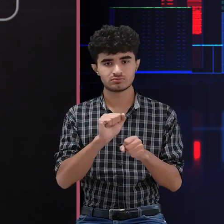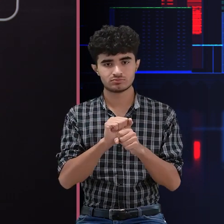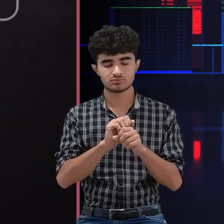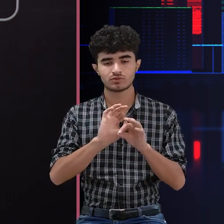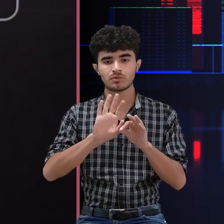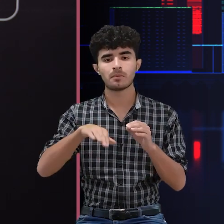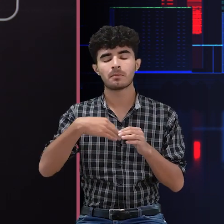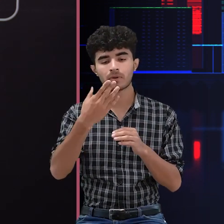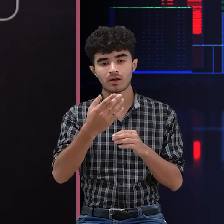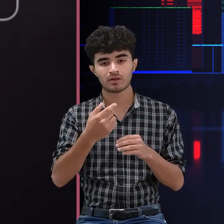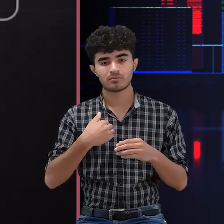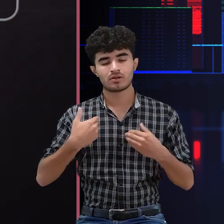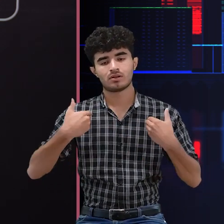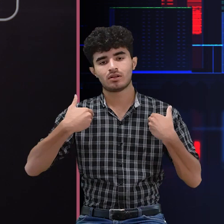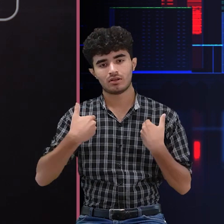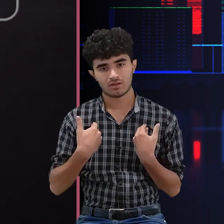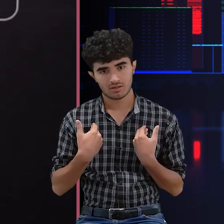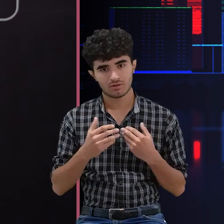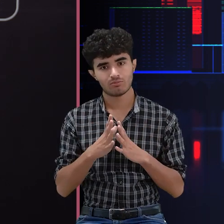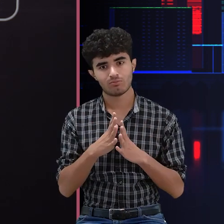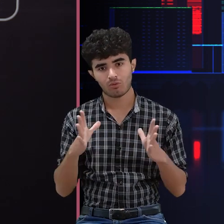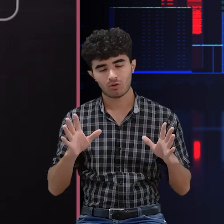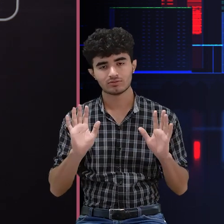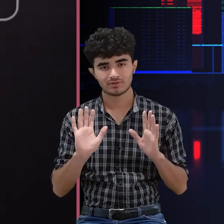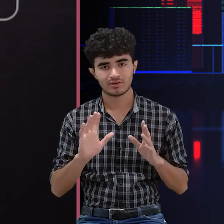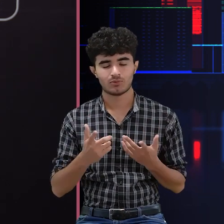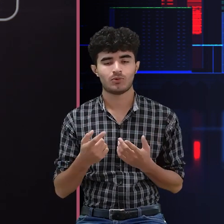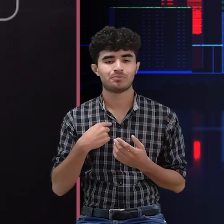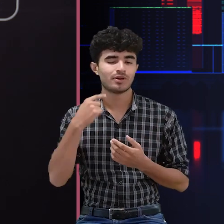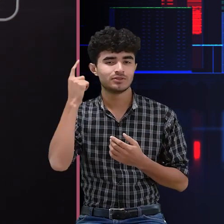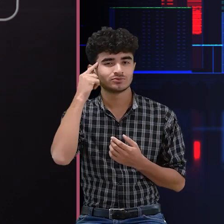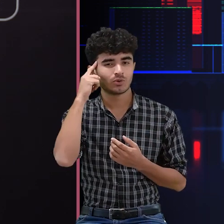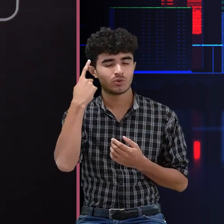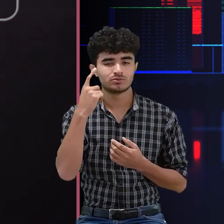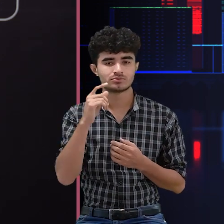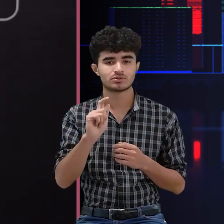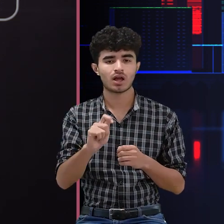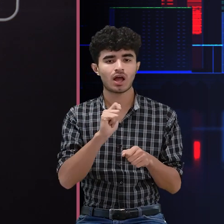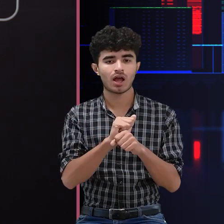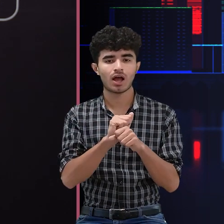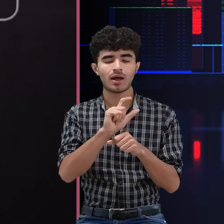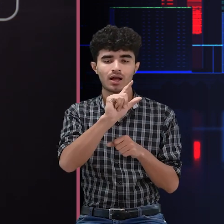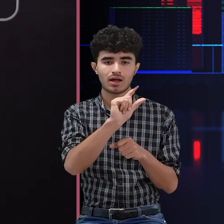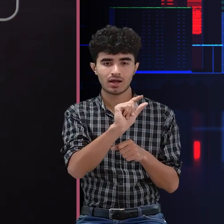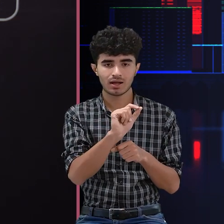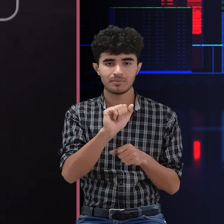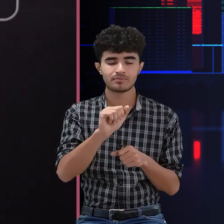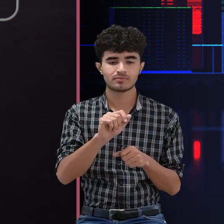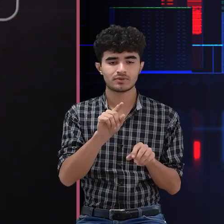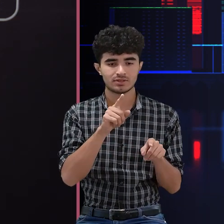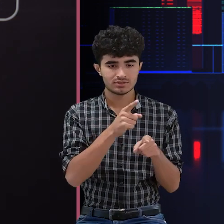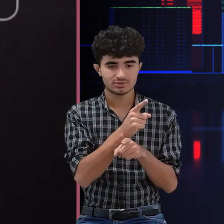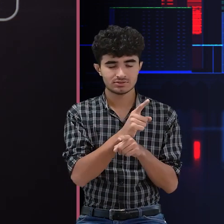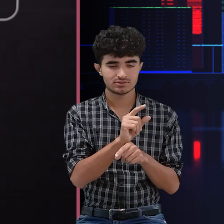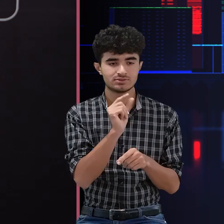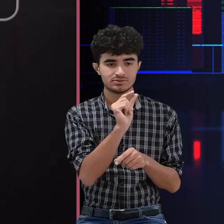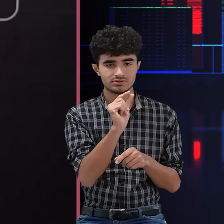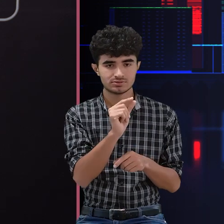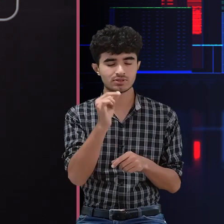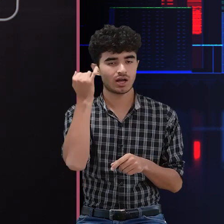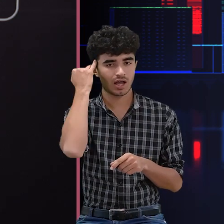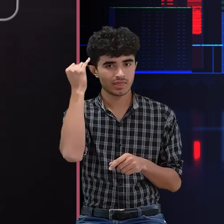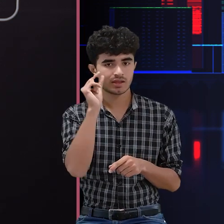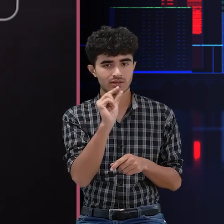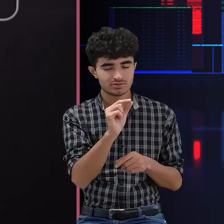ہے، وہاں پہ ایز اے سینئر فیلو میں نے کام کیا. اور اس کے بعد میں کافی تھک گئی